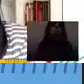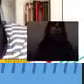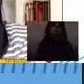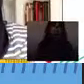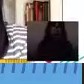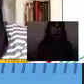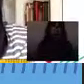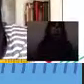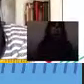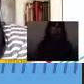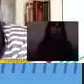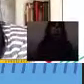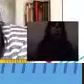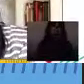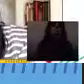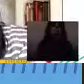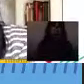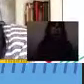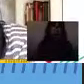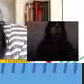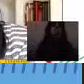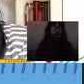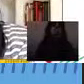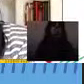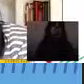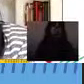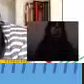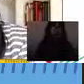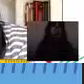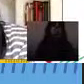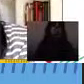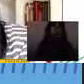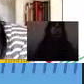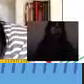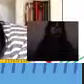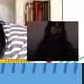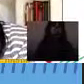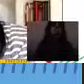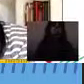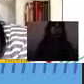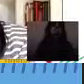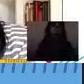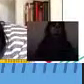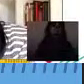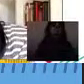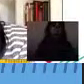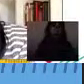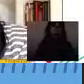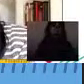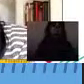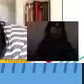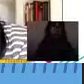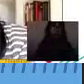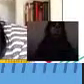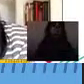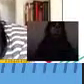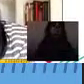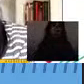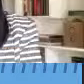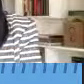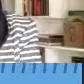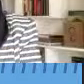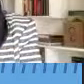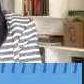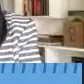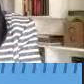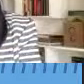karena almost all sektor dalam kehidupan kita yang nyata, terutama sejak pandemi COVID-19, kita rasakan banyak yang